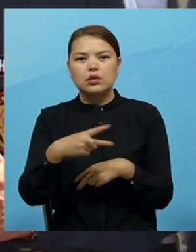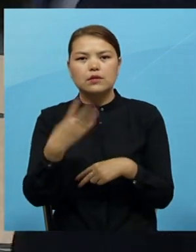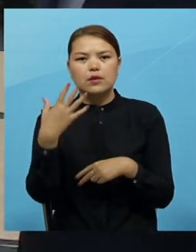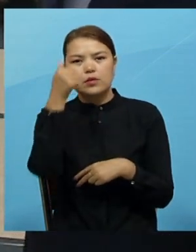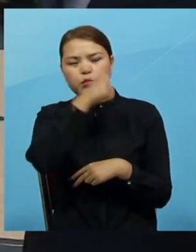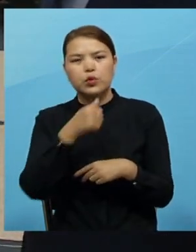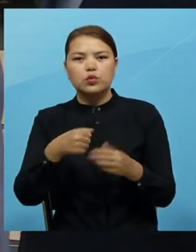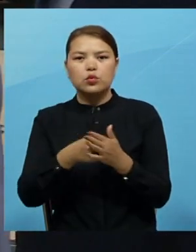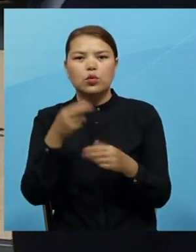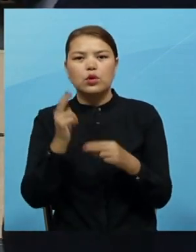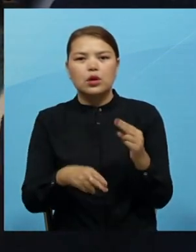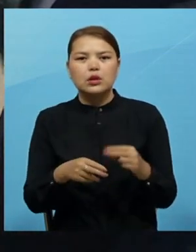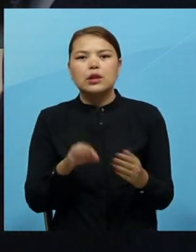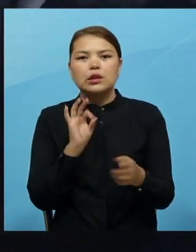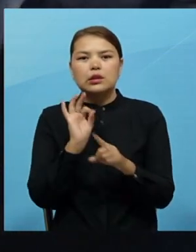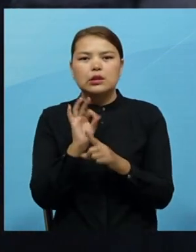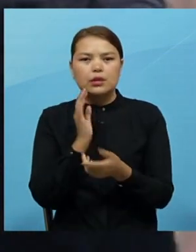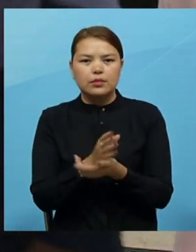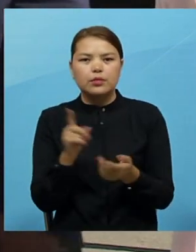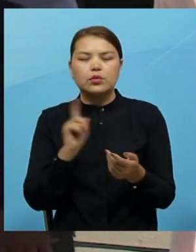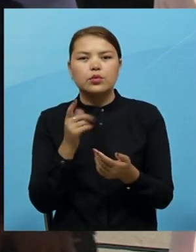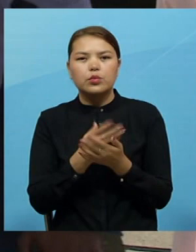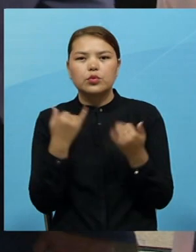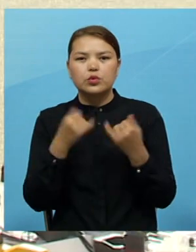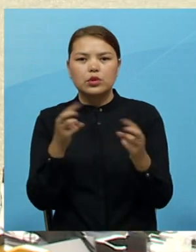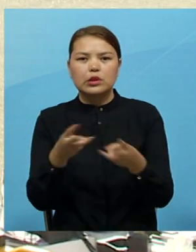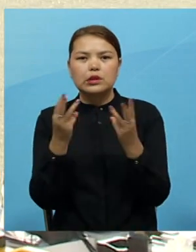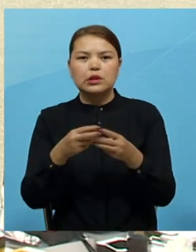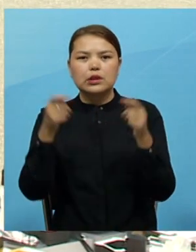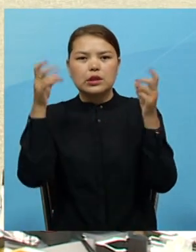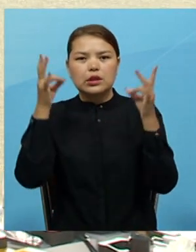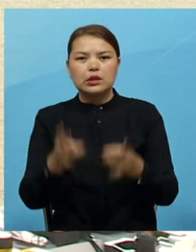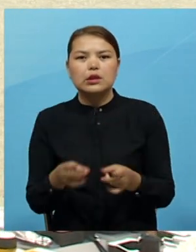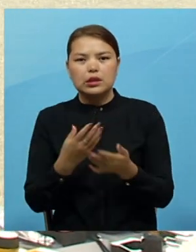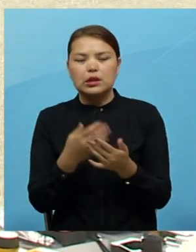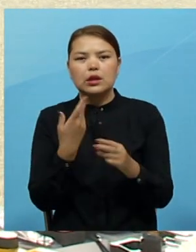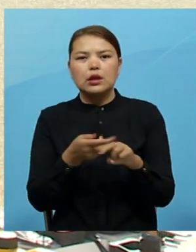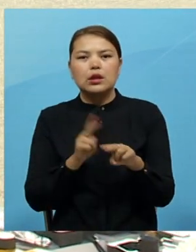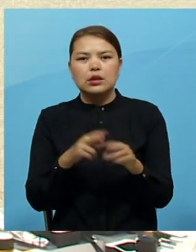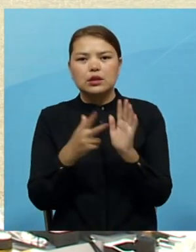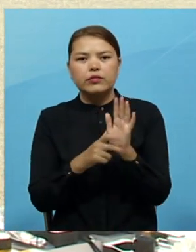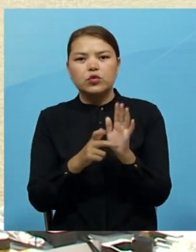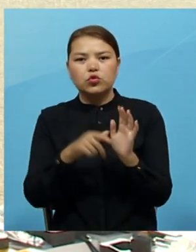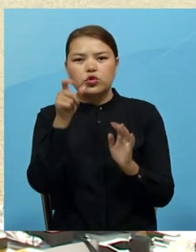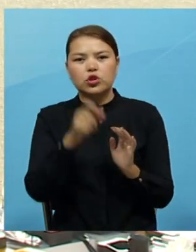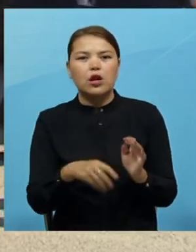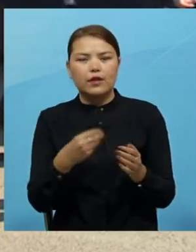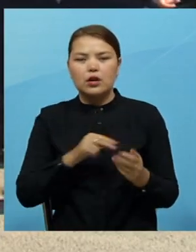жұмыстарын 2025 жылға дейін аяқтау көзделген. Айта кетейік, облыс бойынша төтенше жағдайлар департаментінде